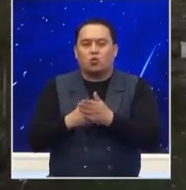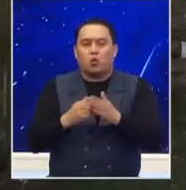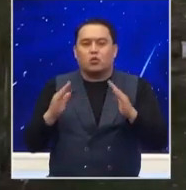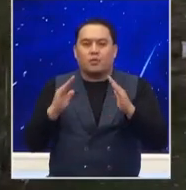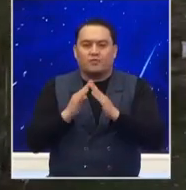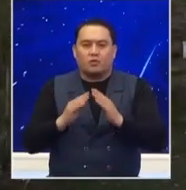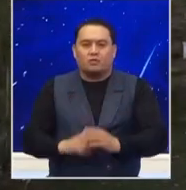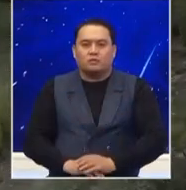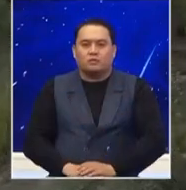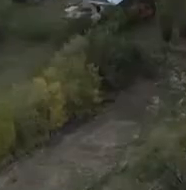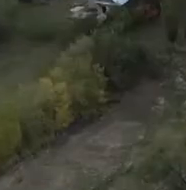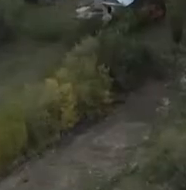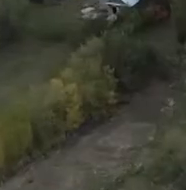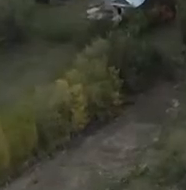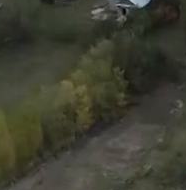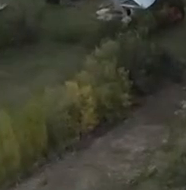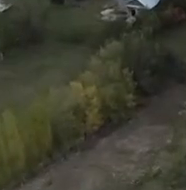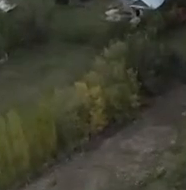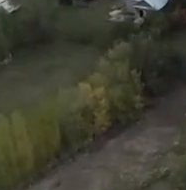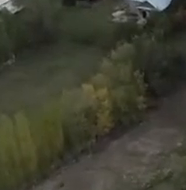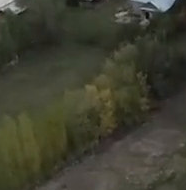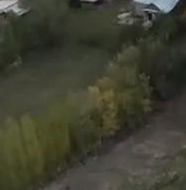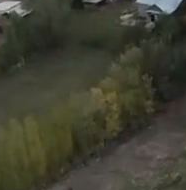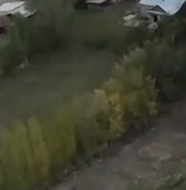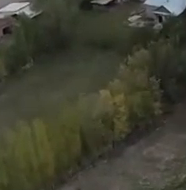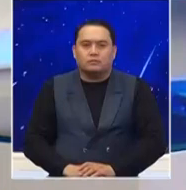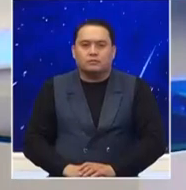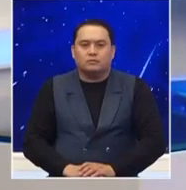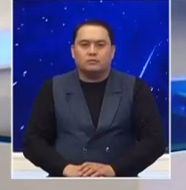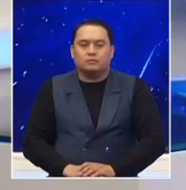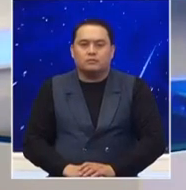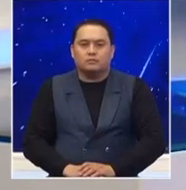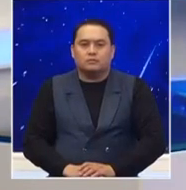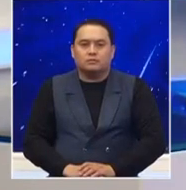домов. Адина Смагулова, Абзал Нусипов, телеканал ЖТСУ.